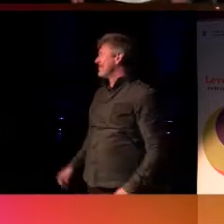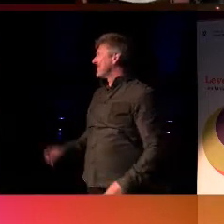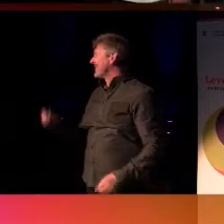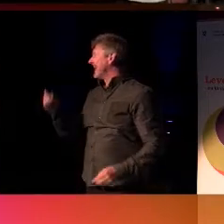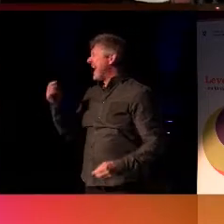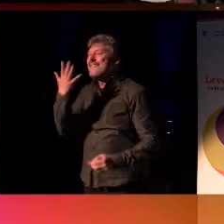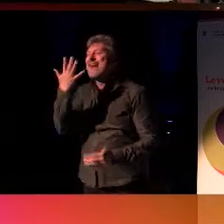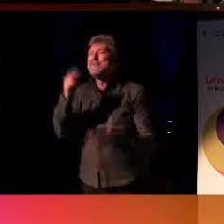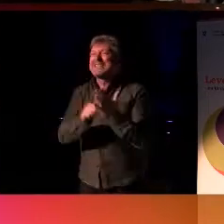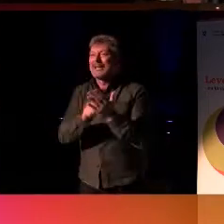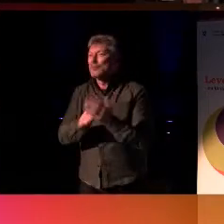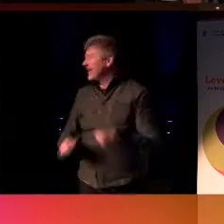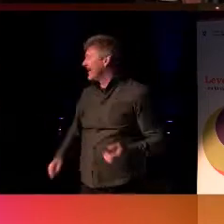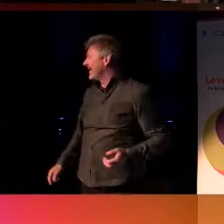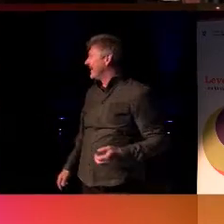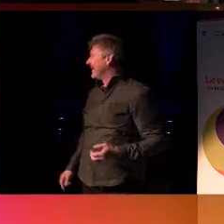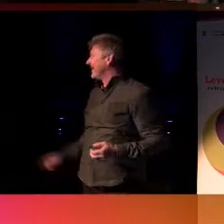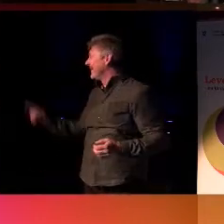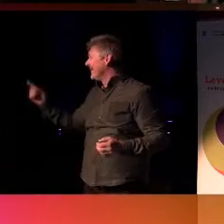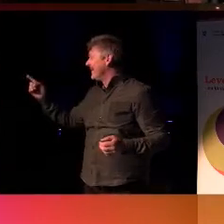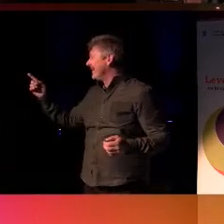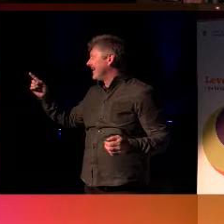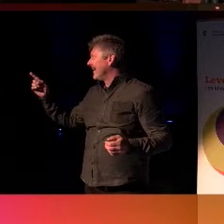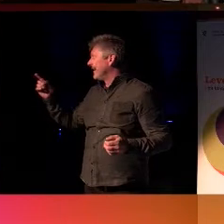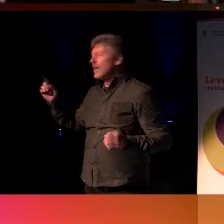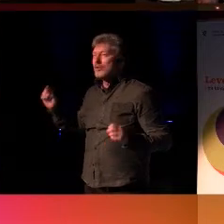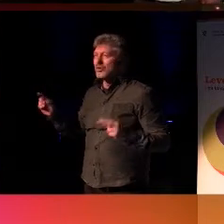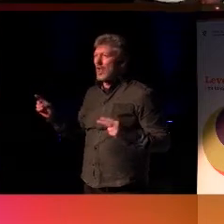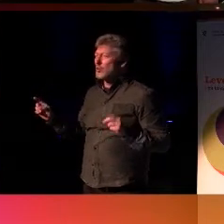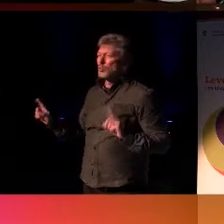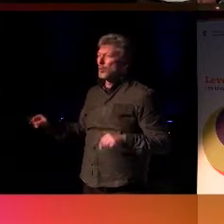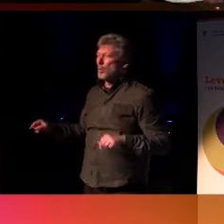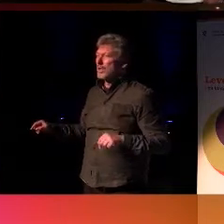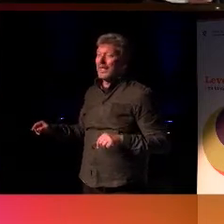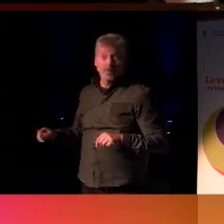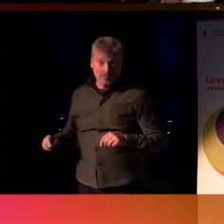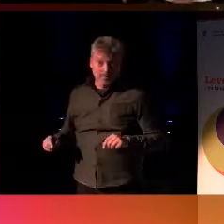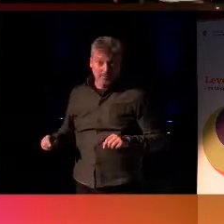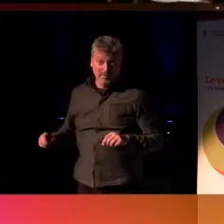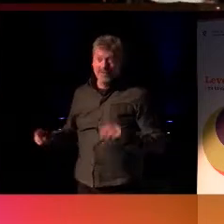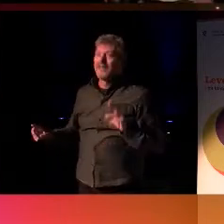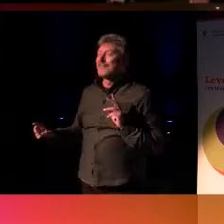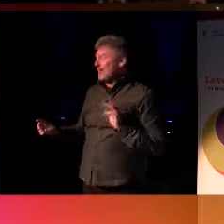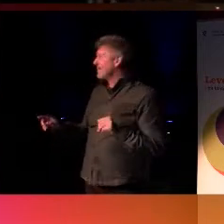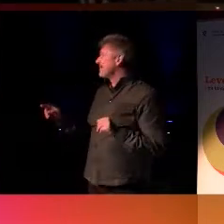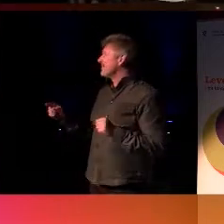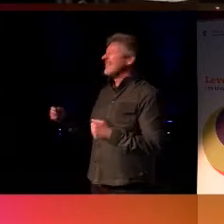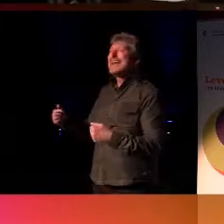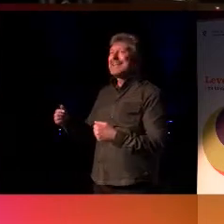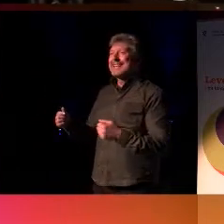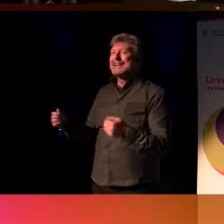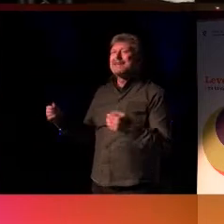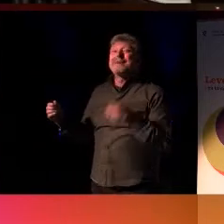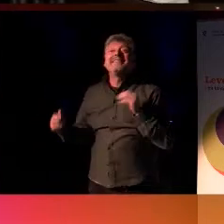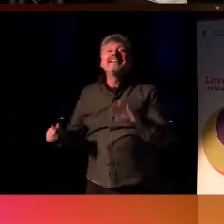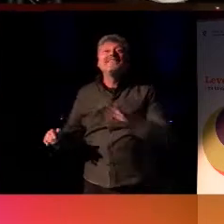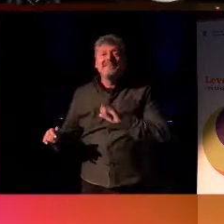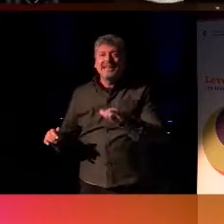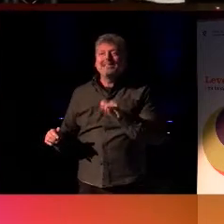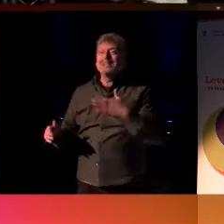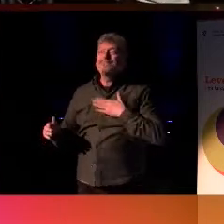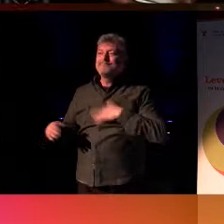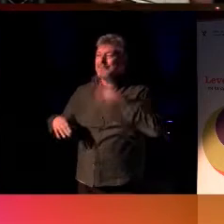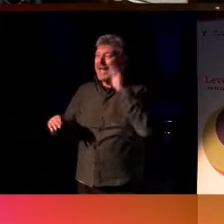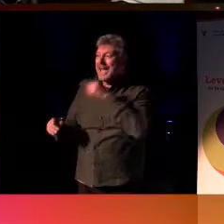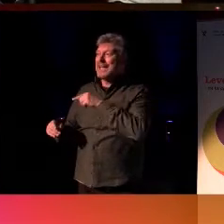En. Fem sekunder. Nei, jeg tror ikke det går. Går det ikke? Nei, jeg tror ikke det går. Men hvis dere har lyst til å trimme mer, så står Aktiv mot